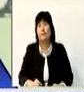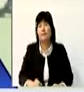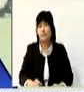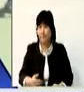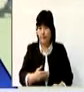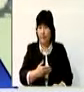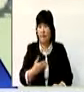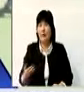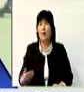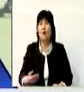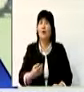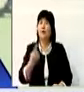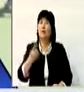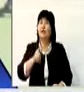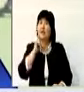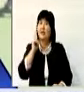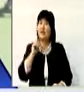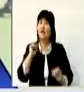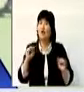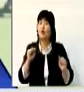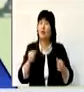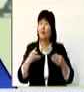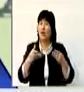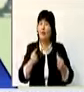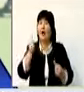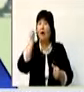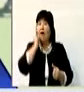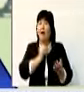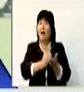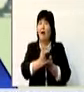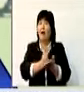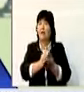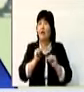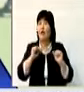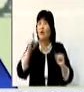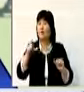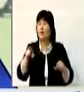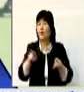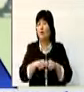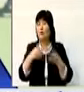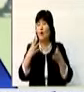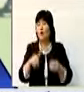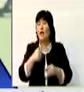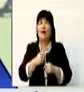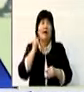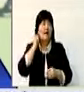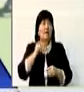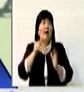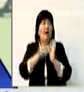бірінші жастарды спортқа алу, ардагер спортшылардың осы кезге дейін алды 60-тан